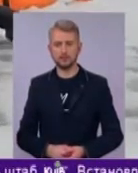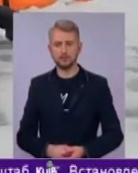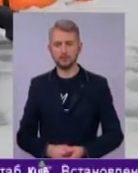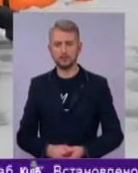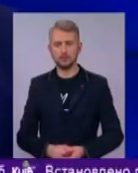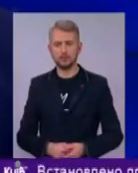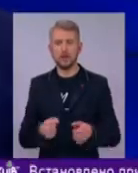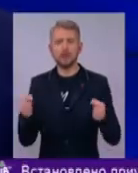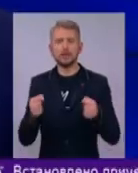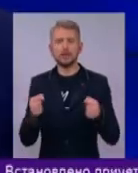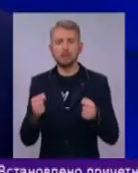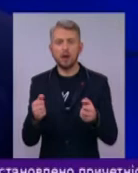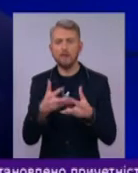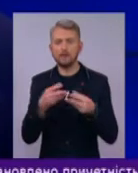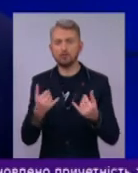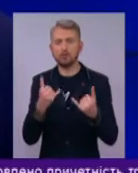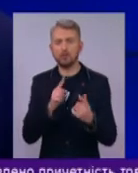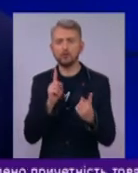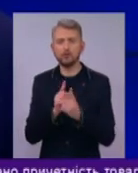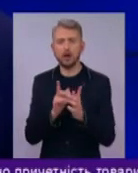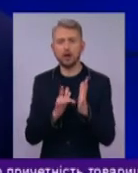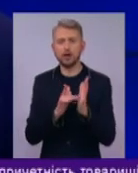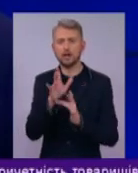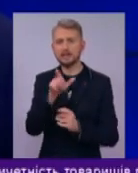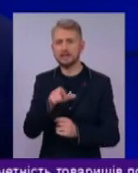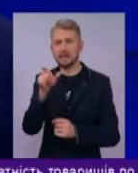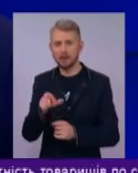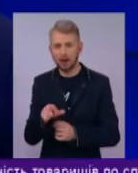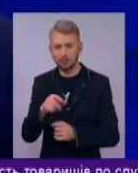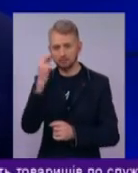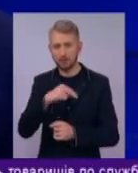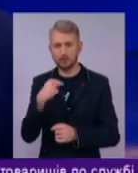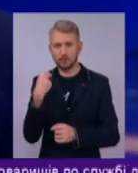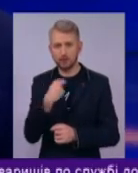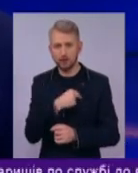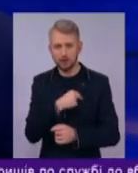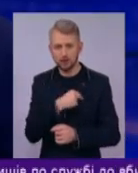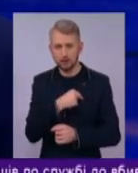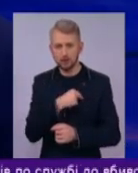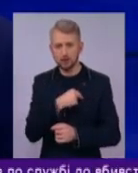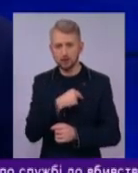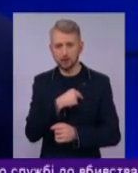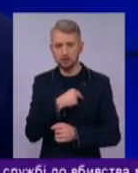Зима весну сьогодні зустрічає християни східного обряду.